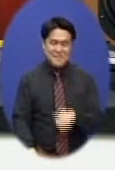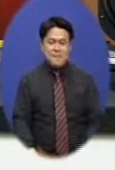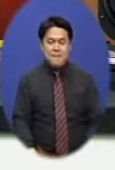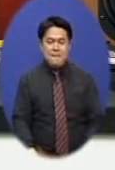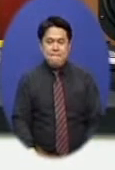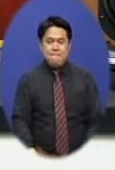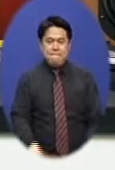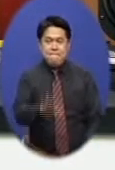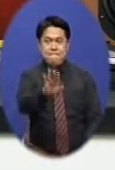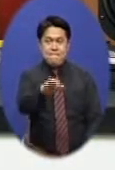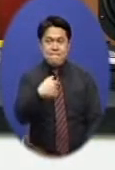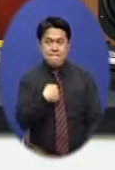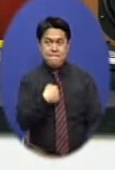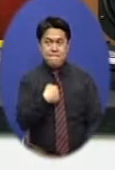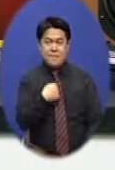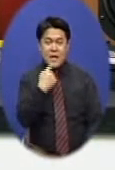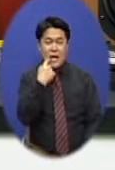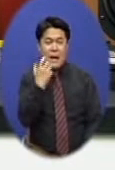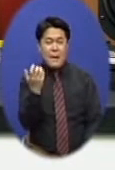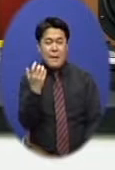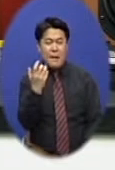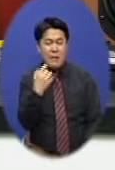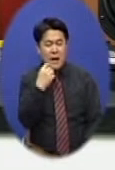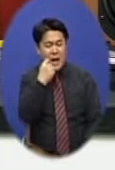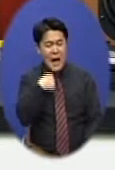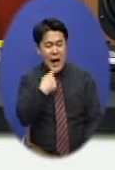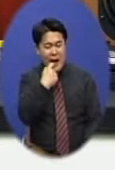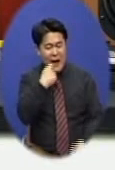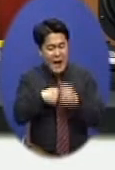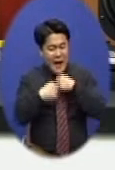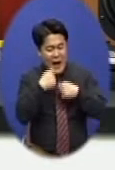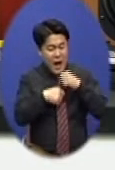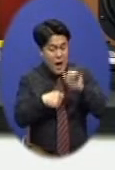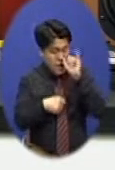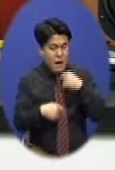이가 많이 안 좋아서 몇 개 뺐는데